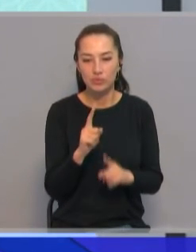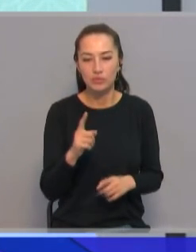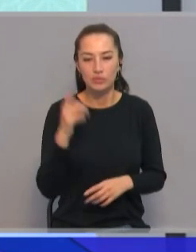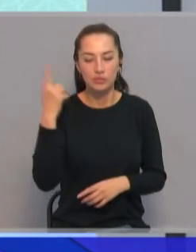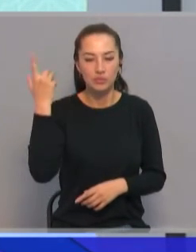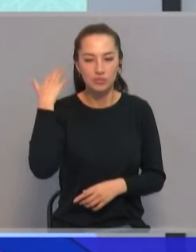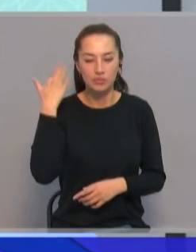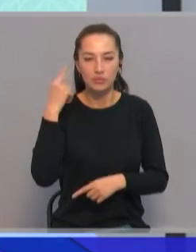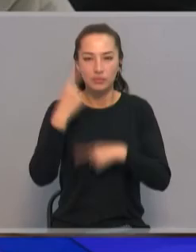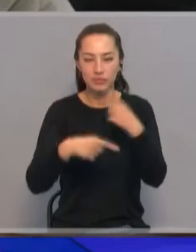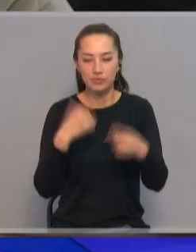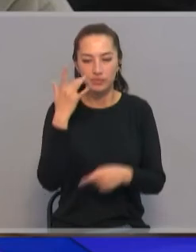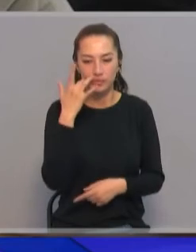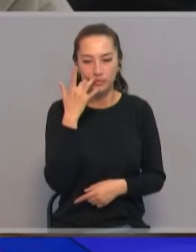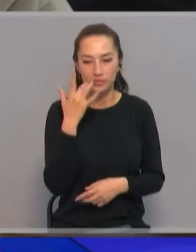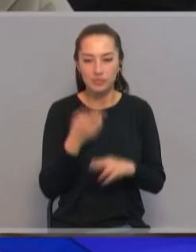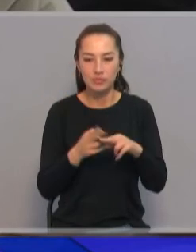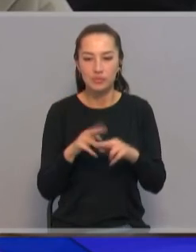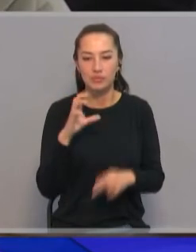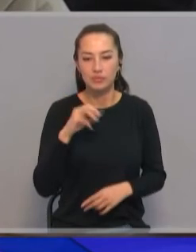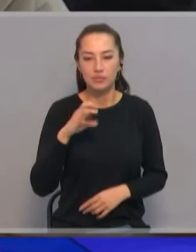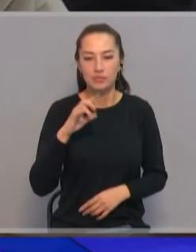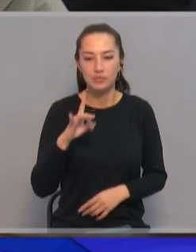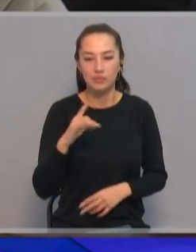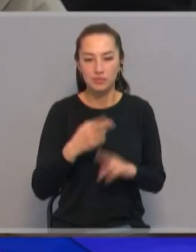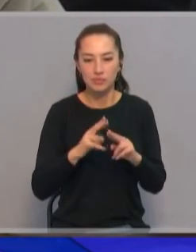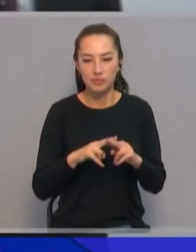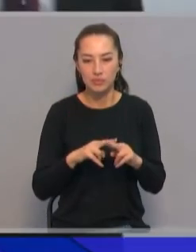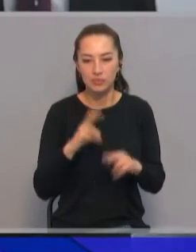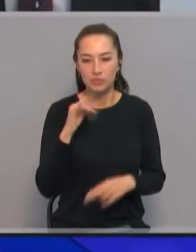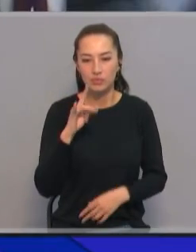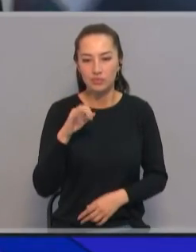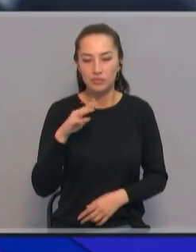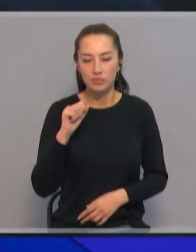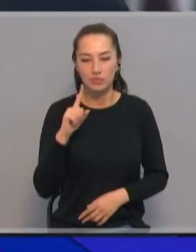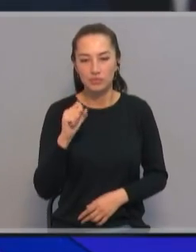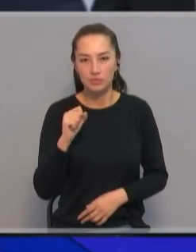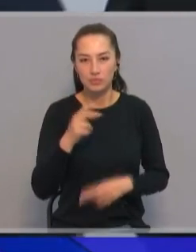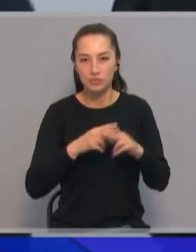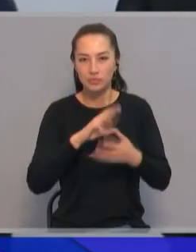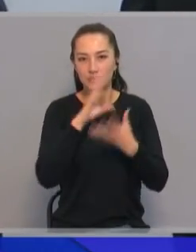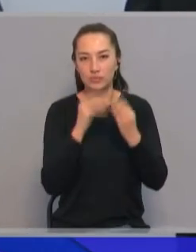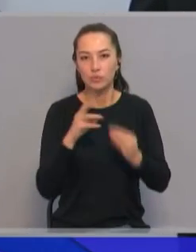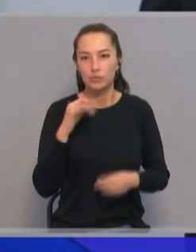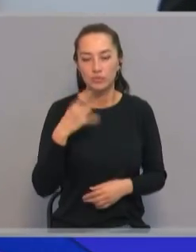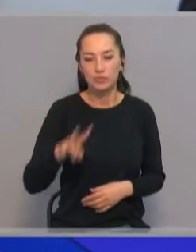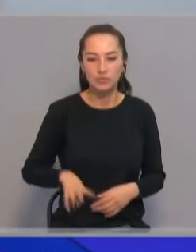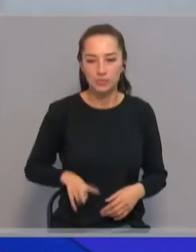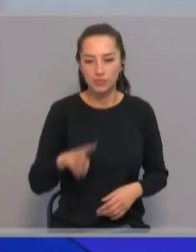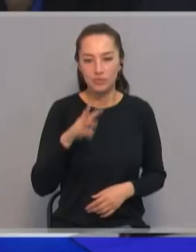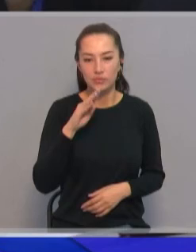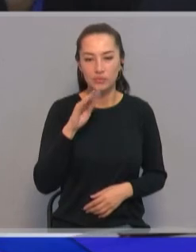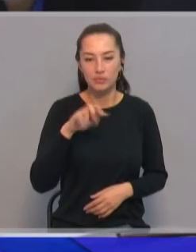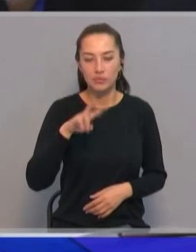дәстүр ұстаған, соны білдіреді. Семинарды музейдің ғылыми кеңесшісі Нұртаза Алдабергенов қорытындылап, музей директоры Жангелді